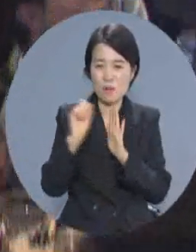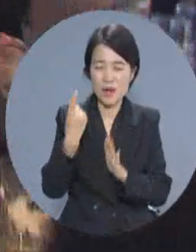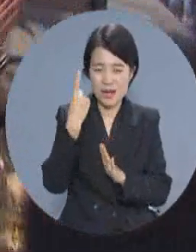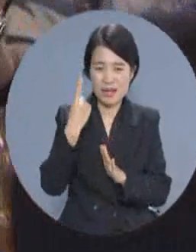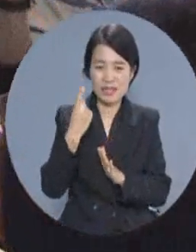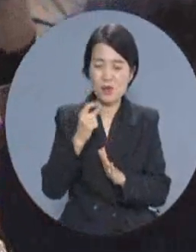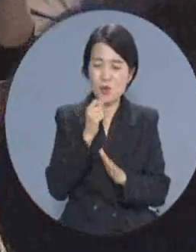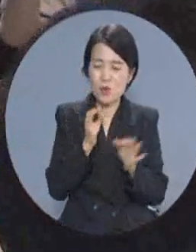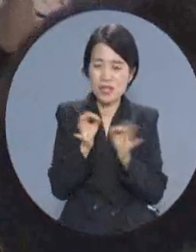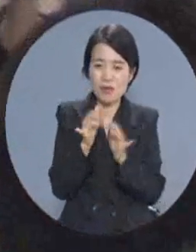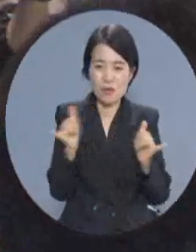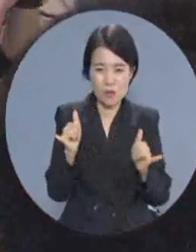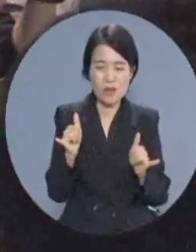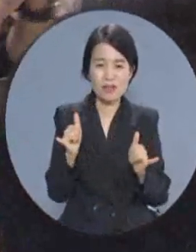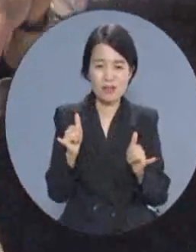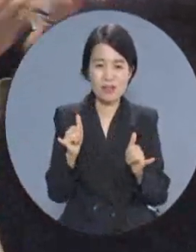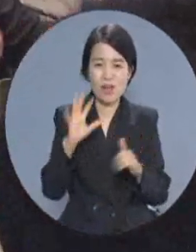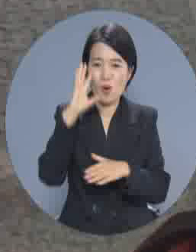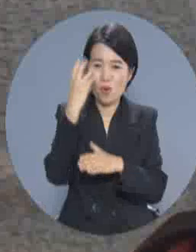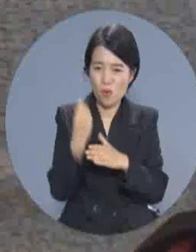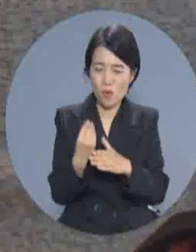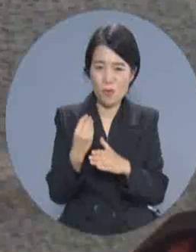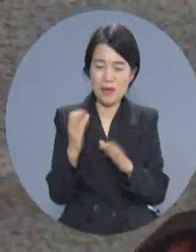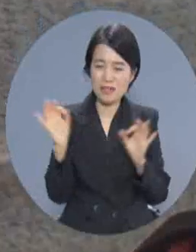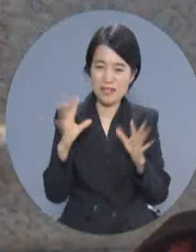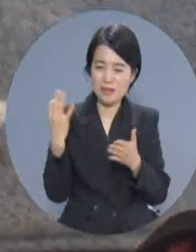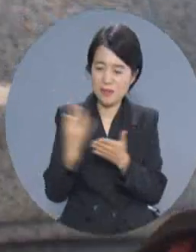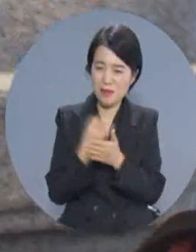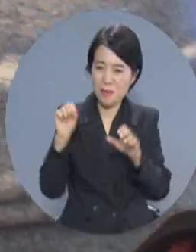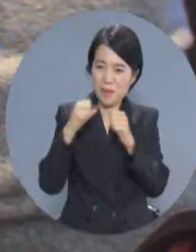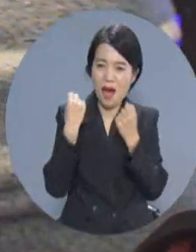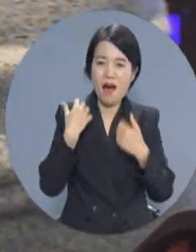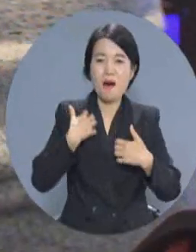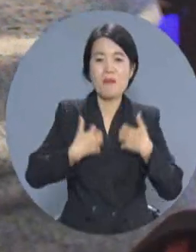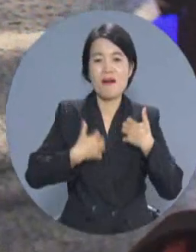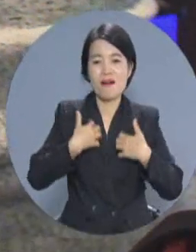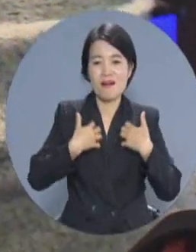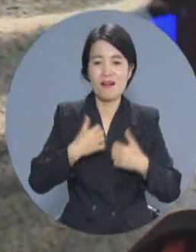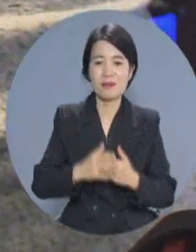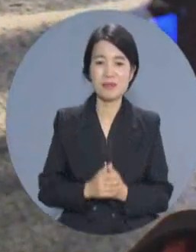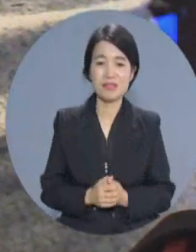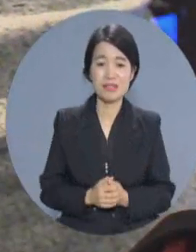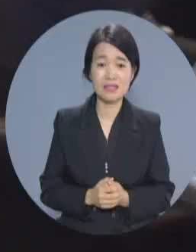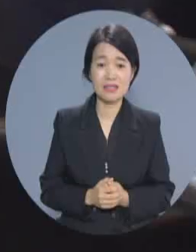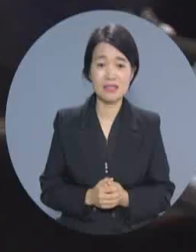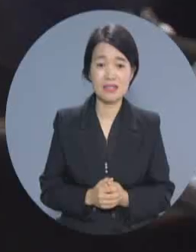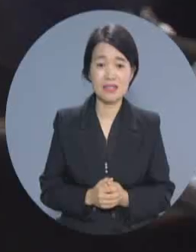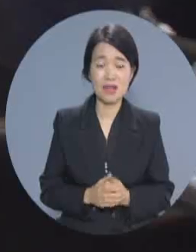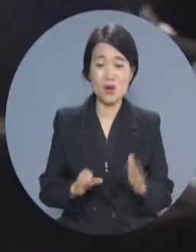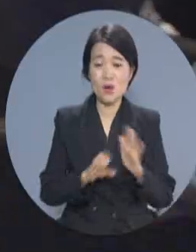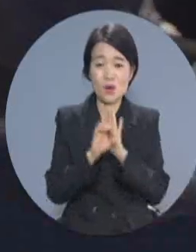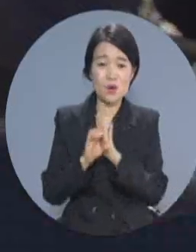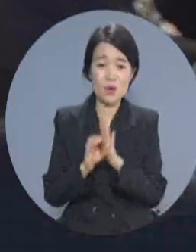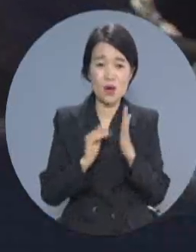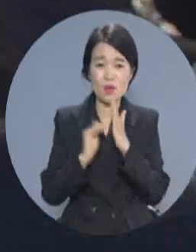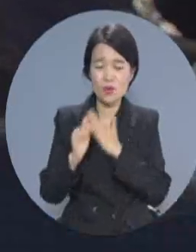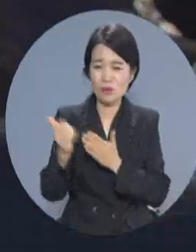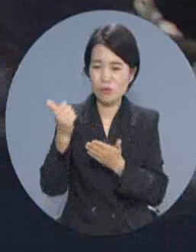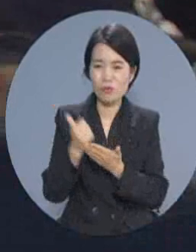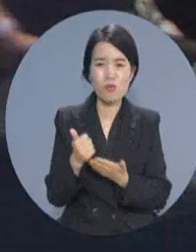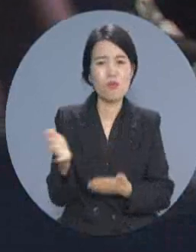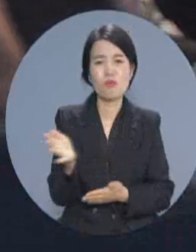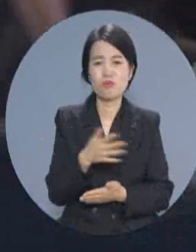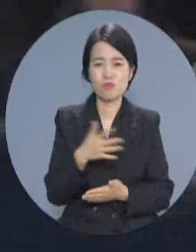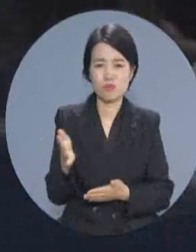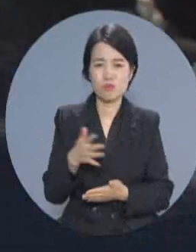힘들었던 소상공인들에게는 월드컵 반짝 특수가 그저 반갑습니다. 코로나 이후에 손님이